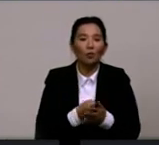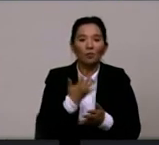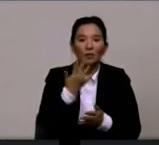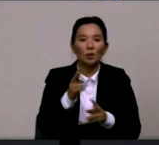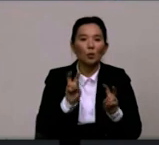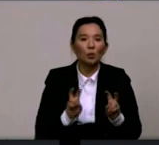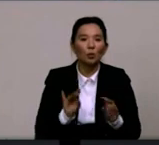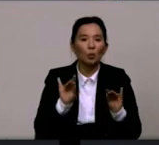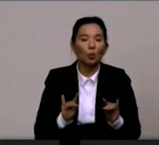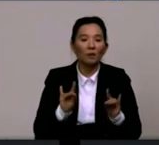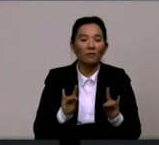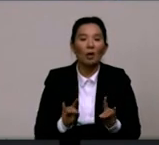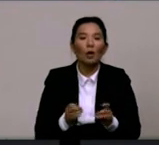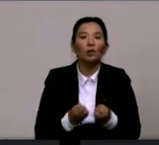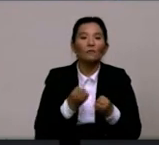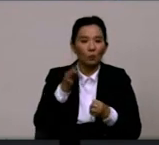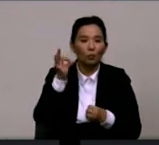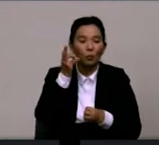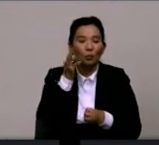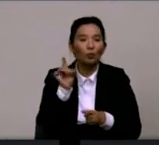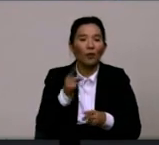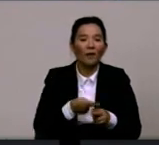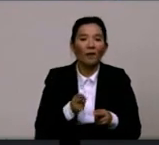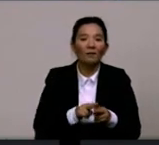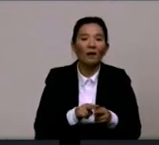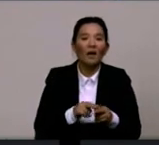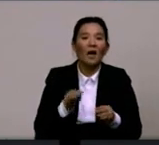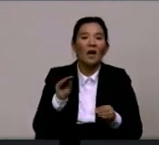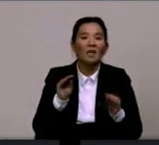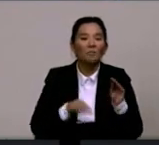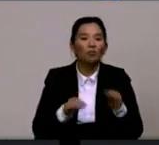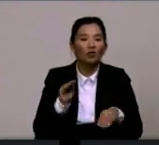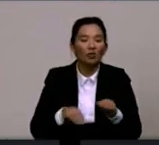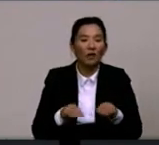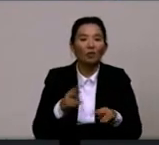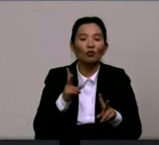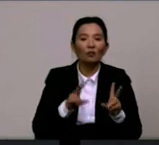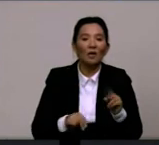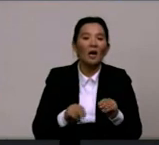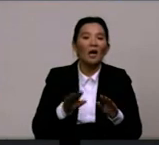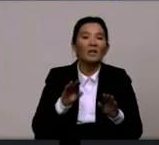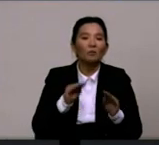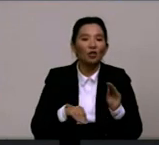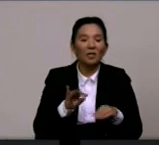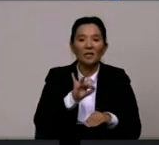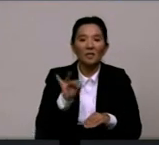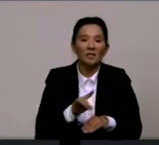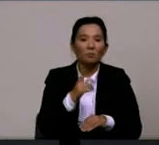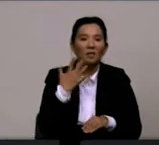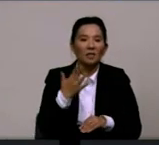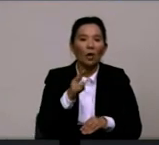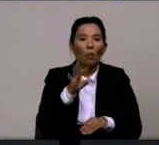стульях? Вспомнили, да, что это размещение. Размещение из 5